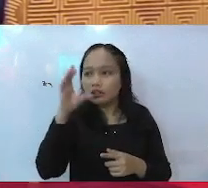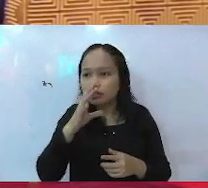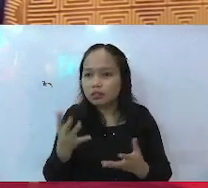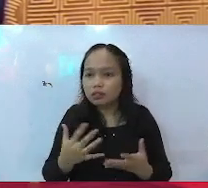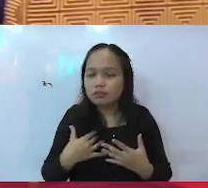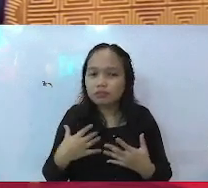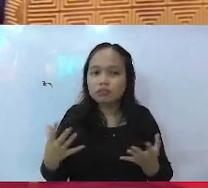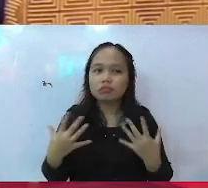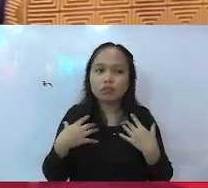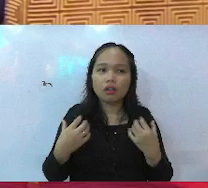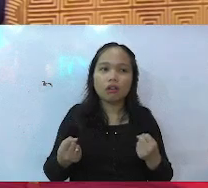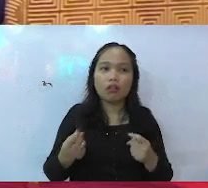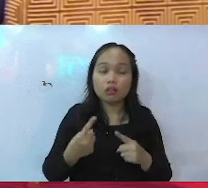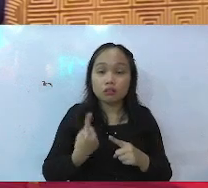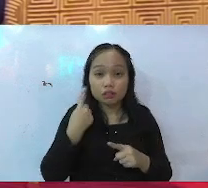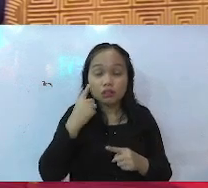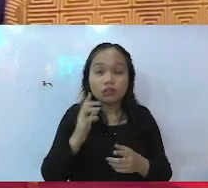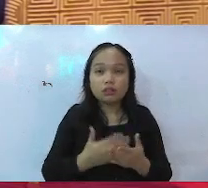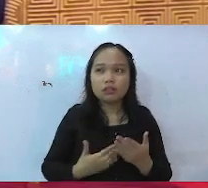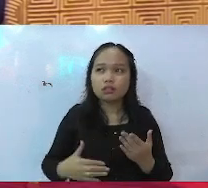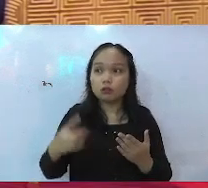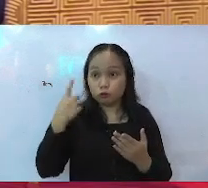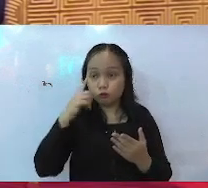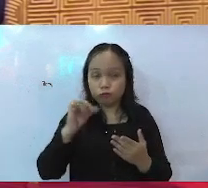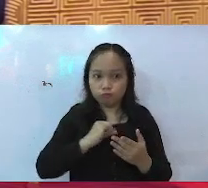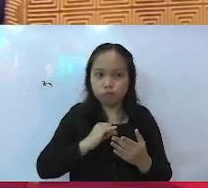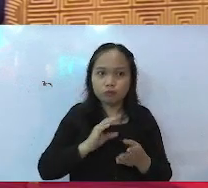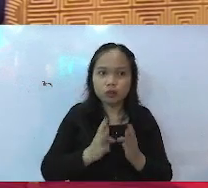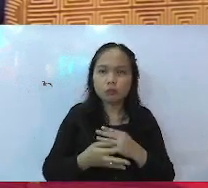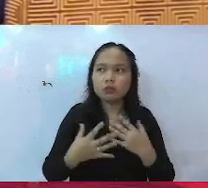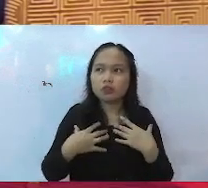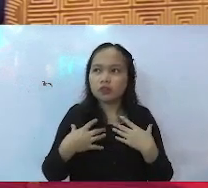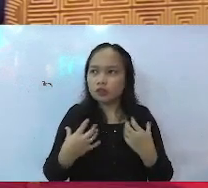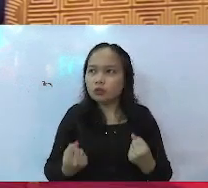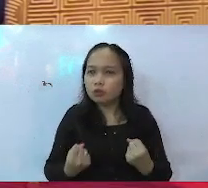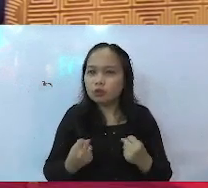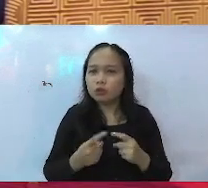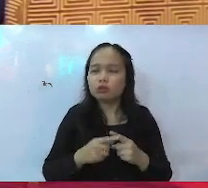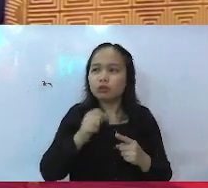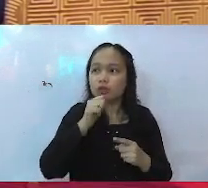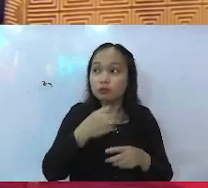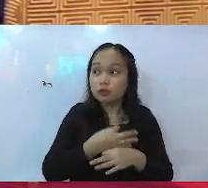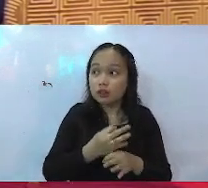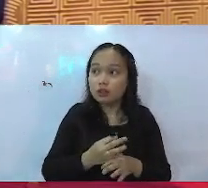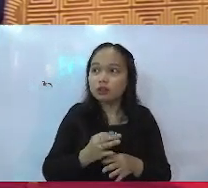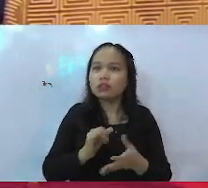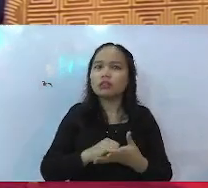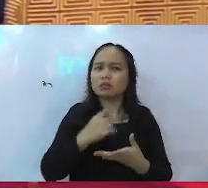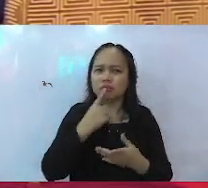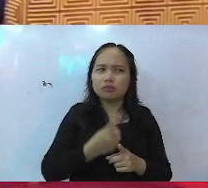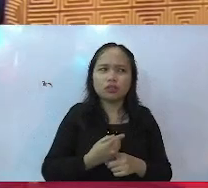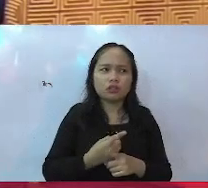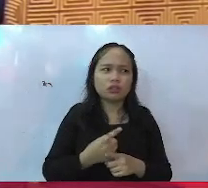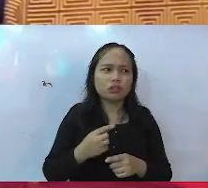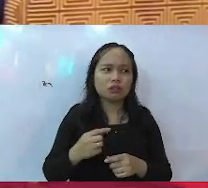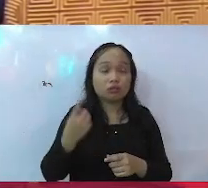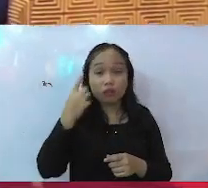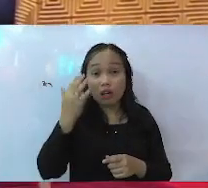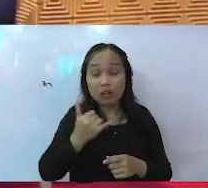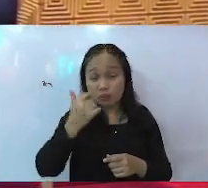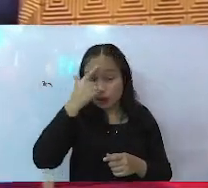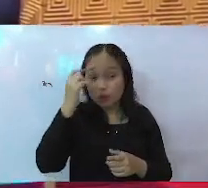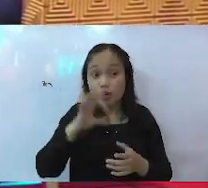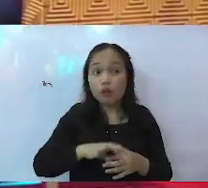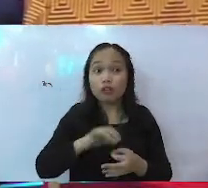loob para sa ganitong bagay para ako maging steadfast para ako maging unmovable dito kaya parang dahil sa ganong klaseng